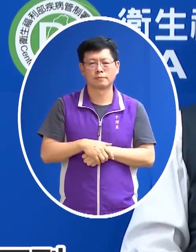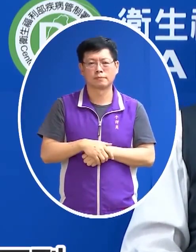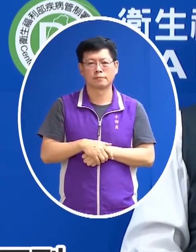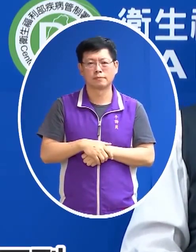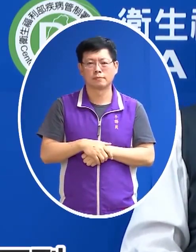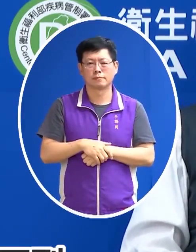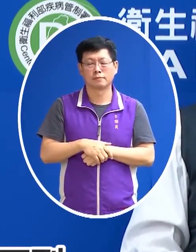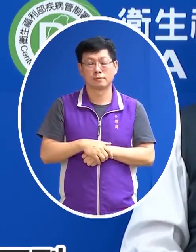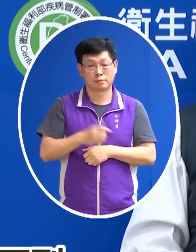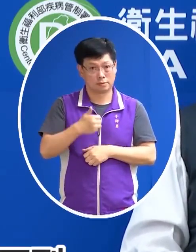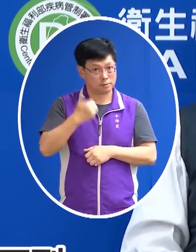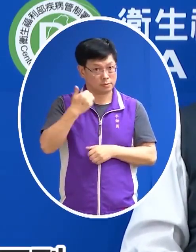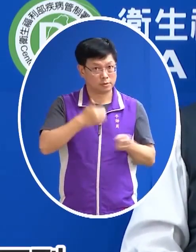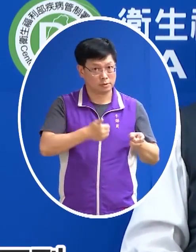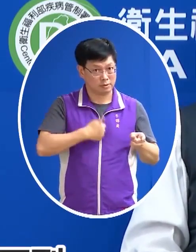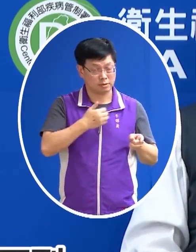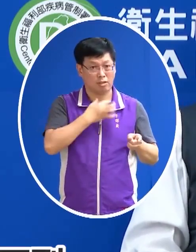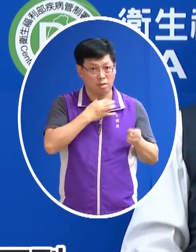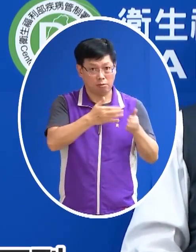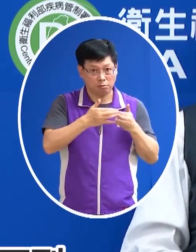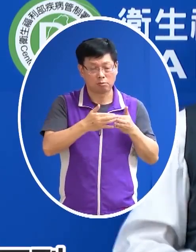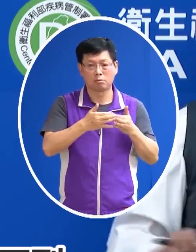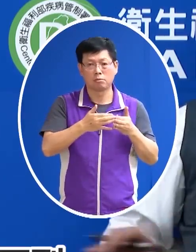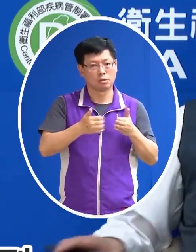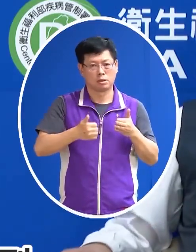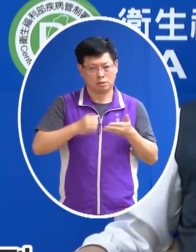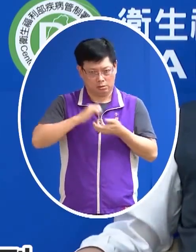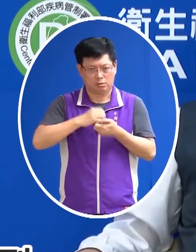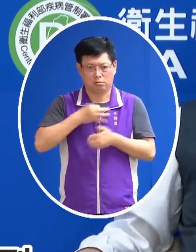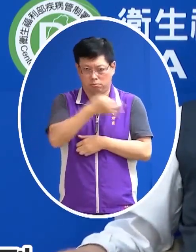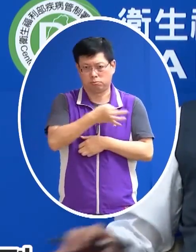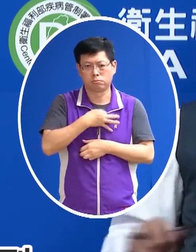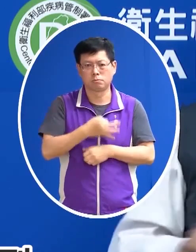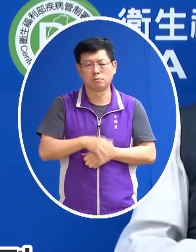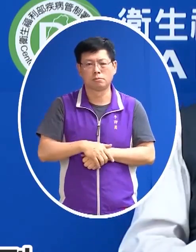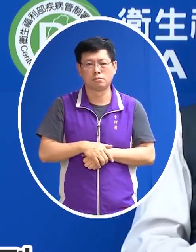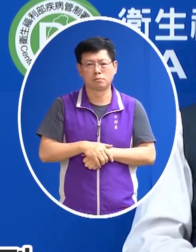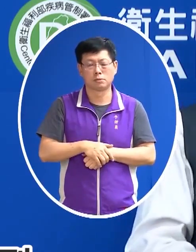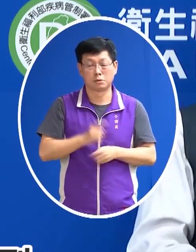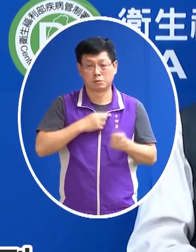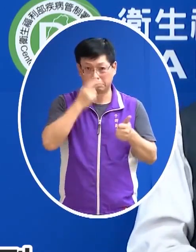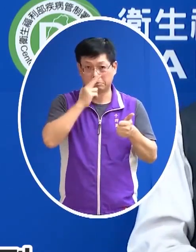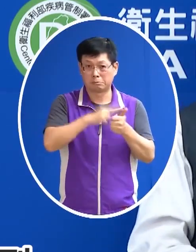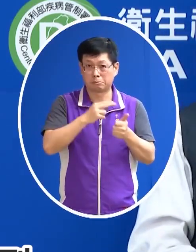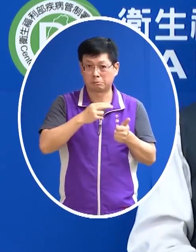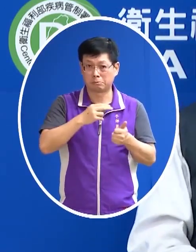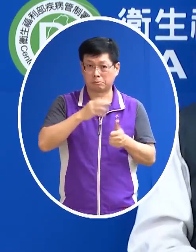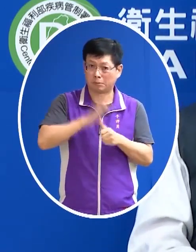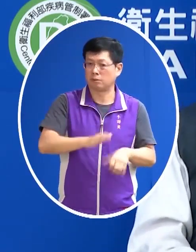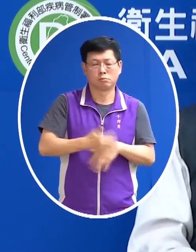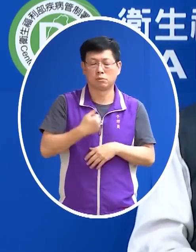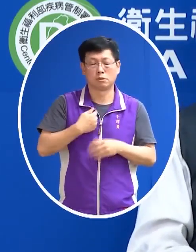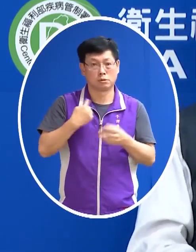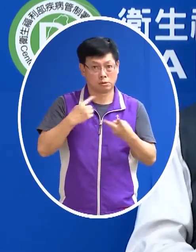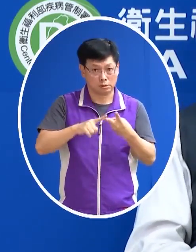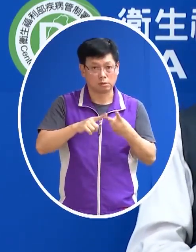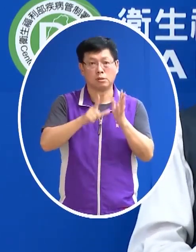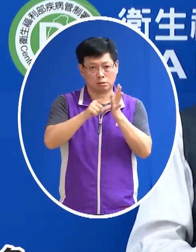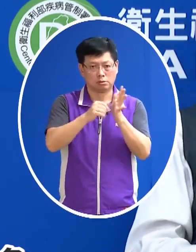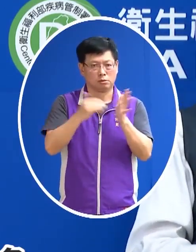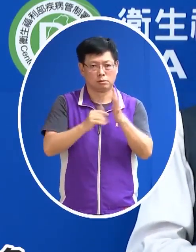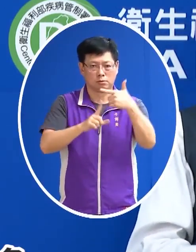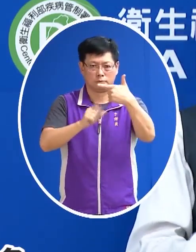好、哦，所以需要领的人哈、哦、绝对不会领不到。好、哦，需要领的人绝对不会领到。那时间也会到